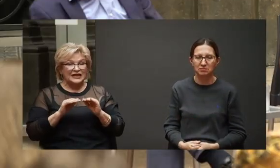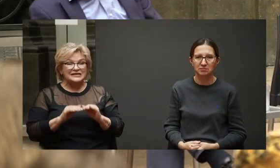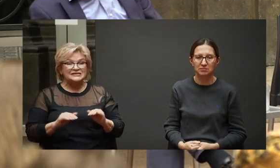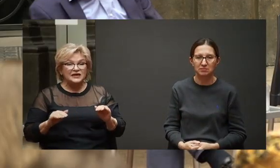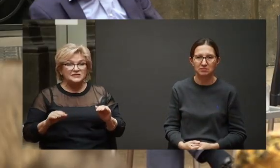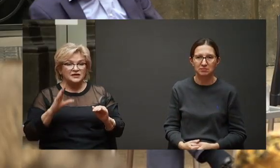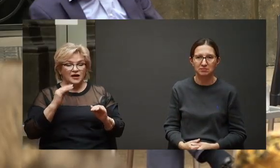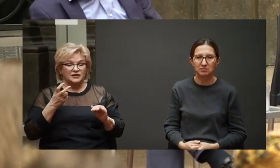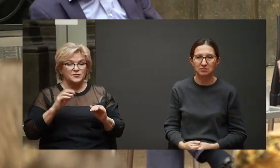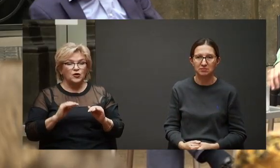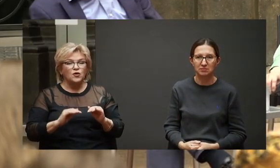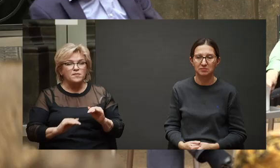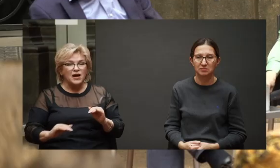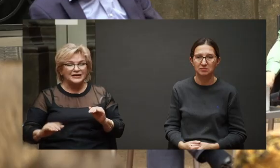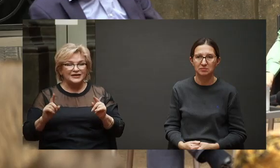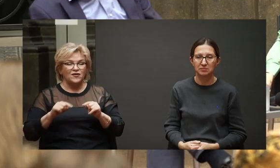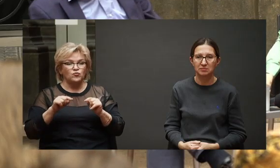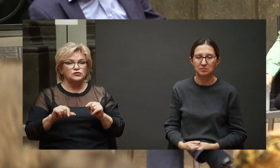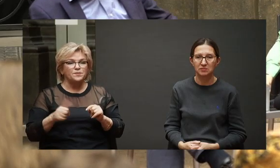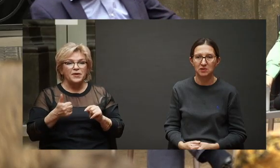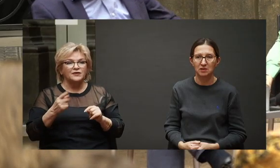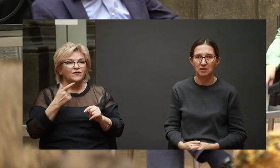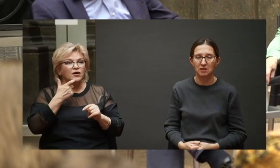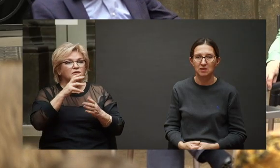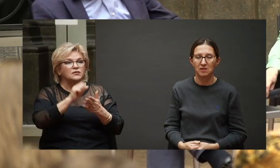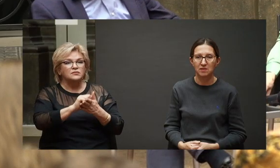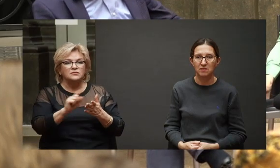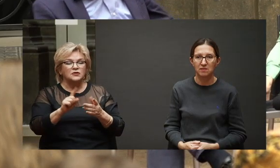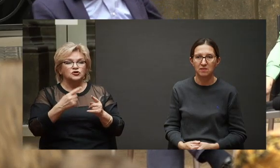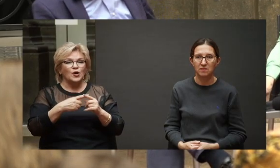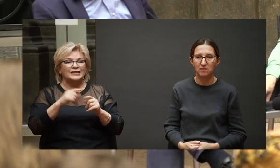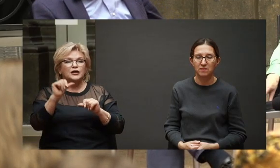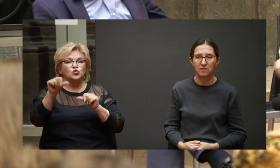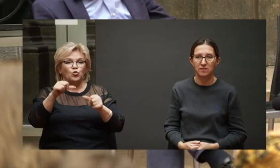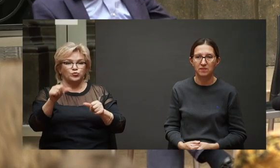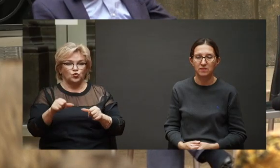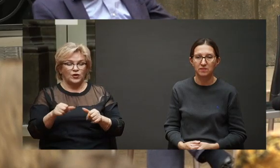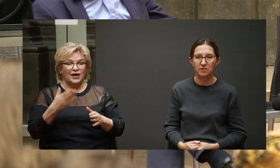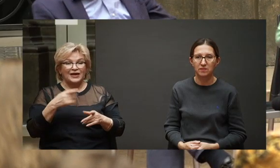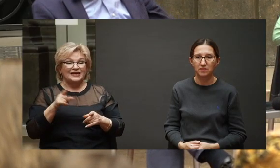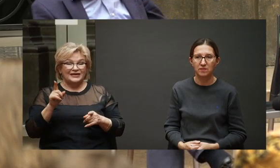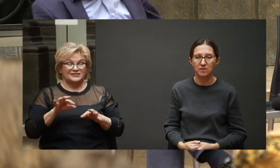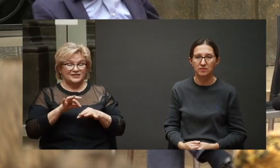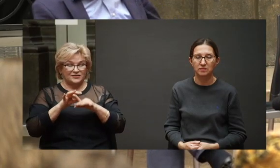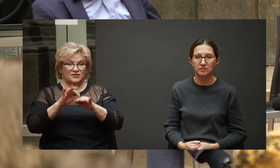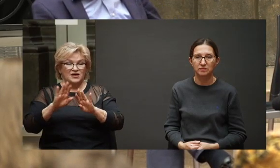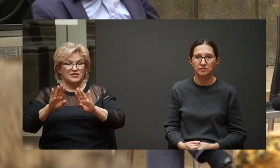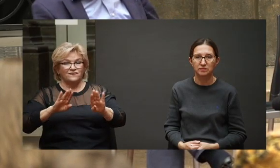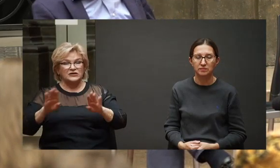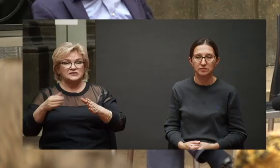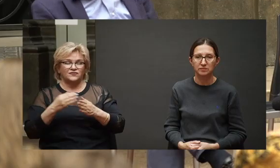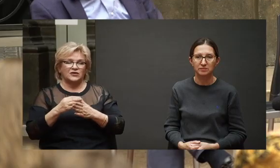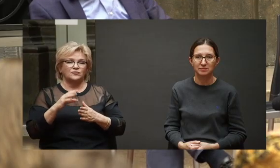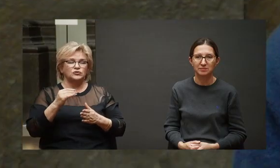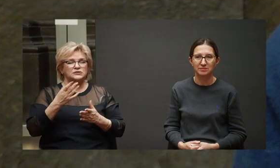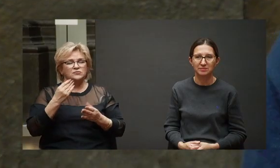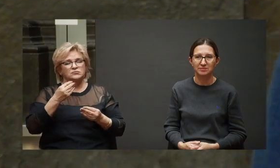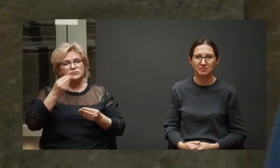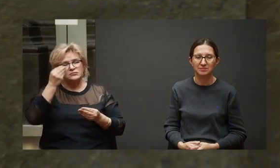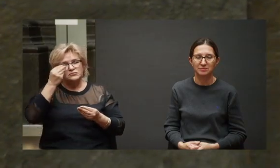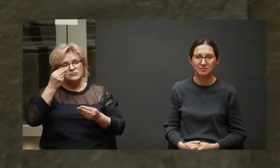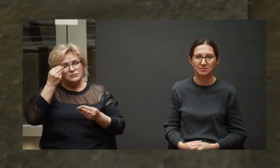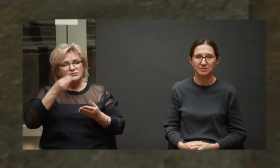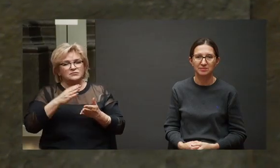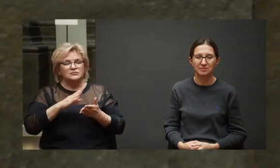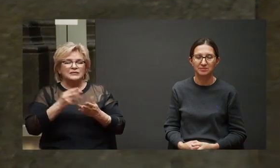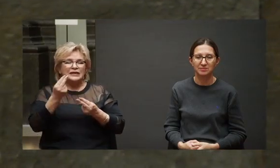когда вот приходят маленькие дети в музей, первое, на что они смотрят, это именно на скульптуру. То есть ты их ведешь на выставку, там, не знаю, импрессионистов, вот,